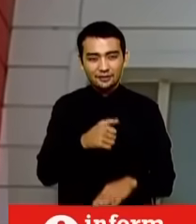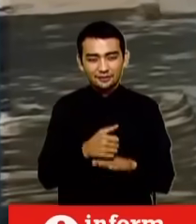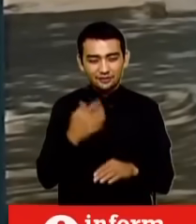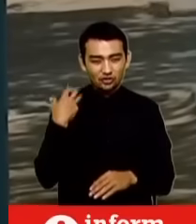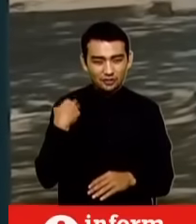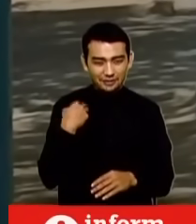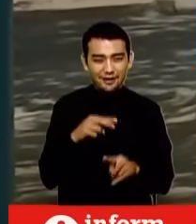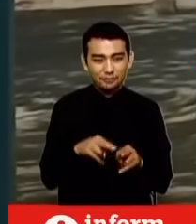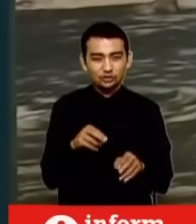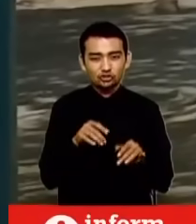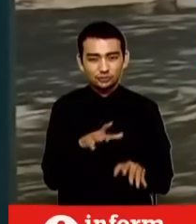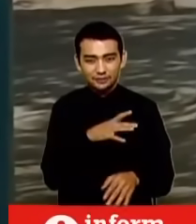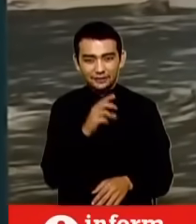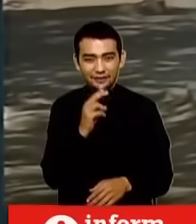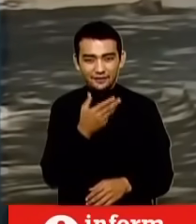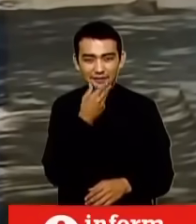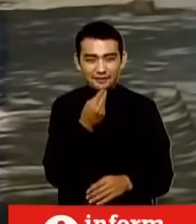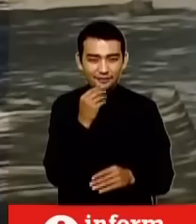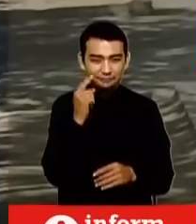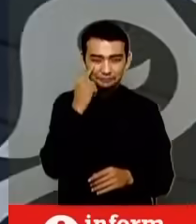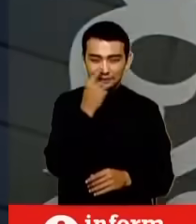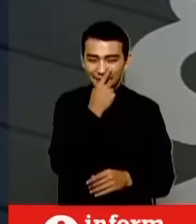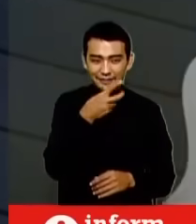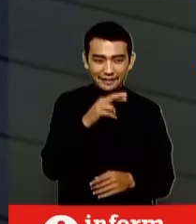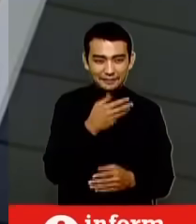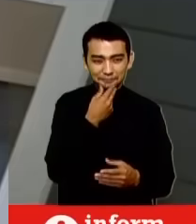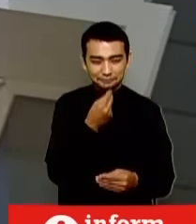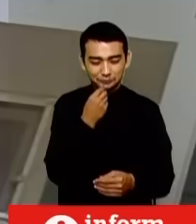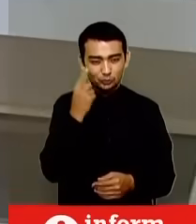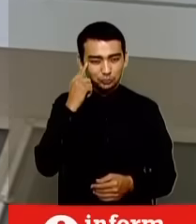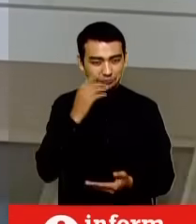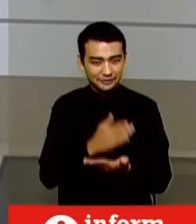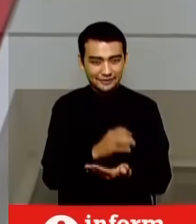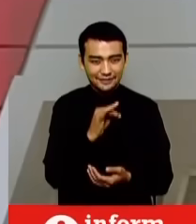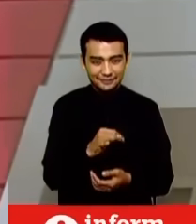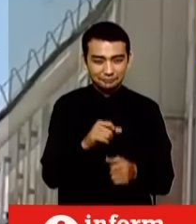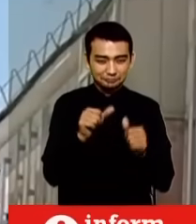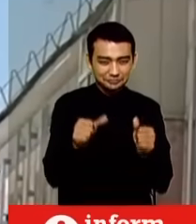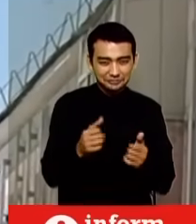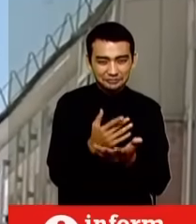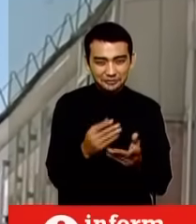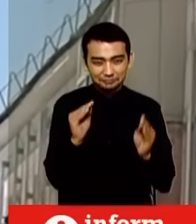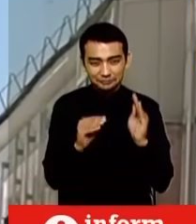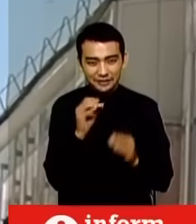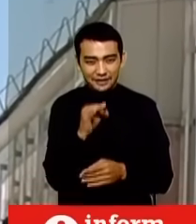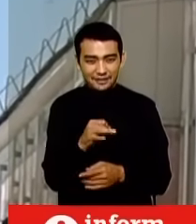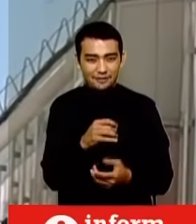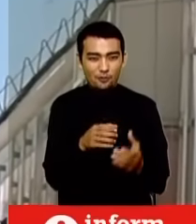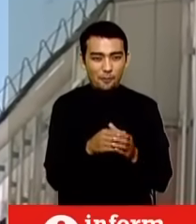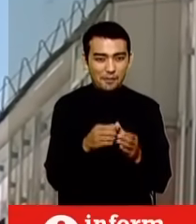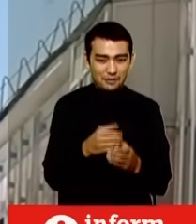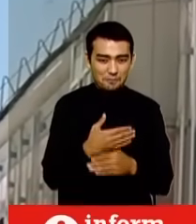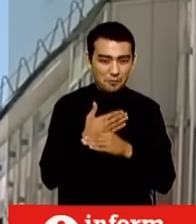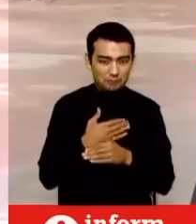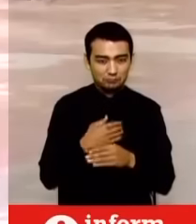солай шешіпті. Олар көп қабатты үйлердің сырт көзге ғана көрікті болғанын дұрыс деп санайды. Айтуларынша бұл жұмыстар демеушілердің көмегі арқылы